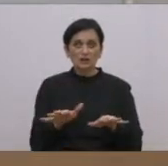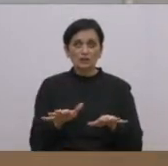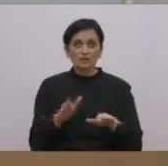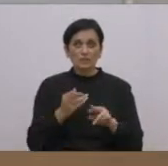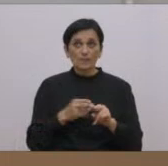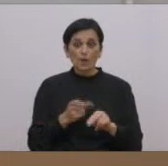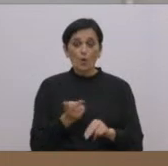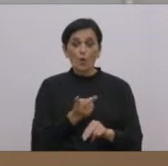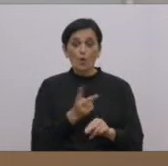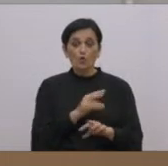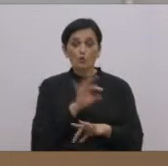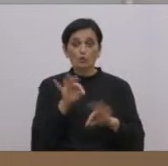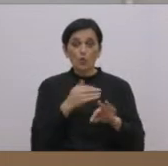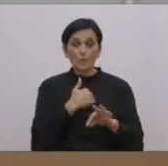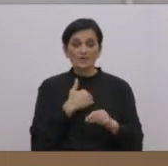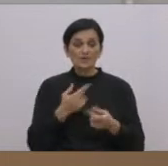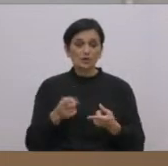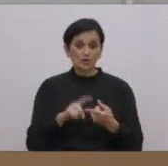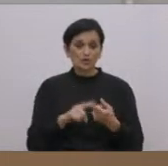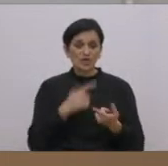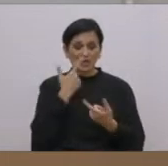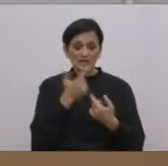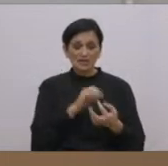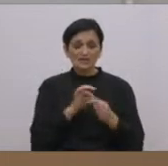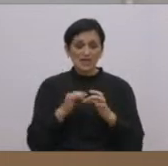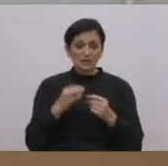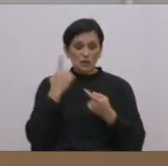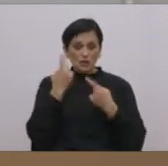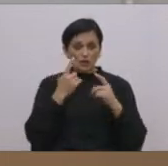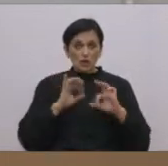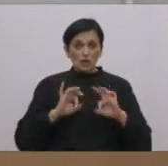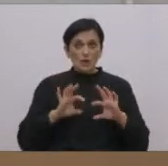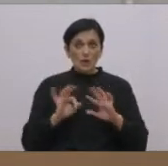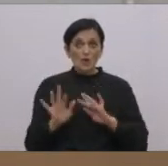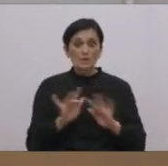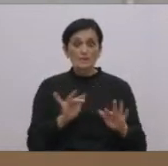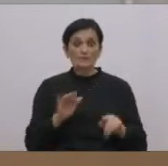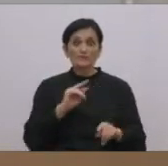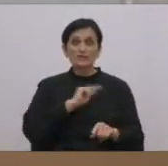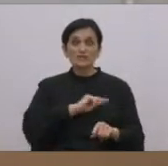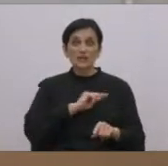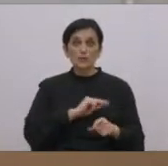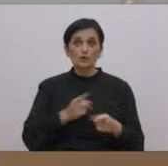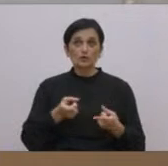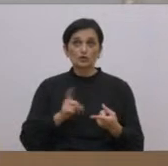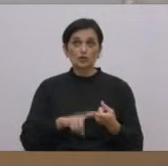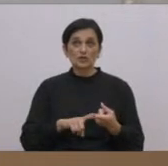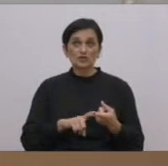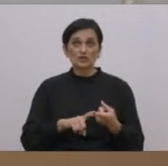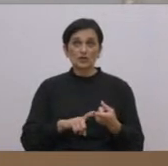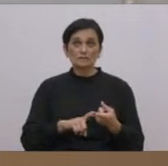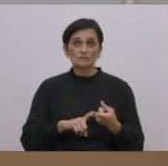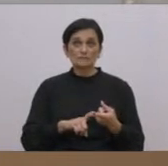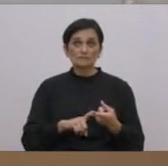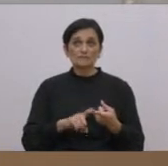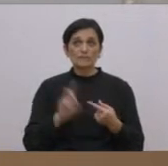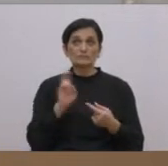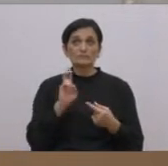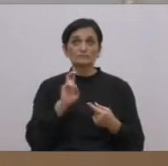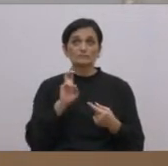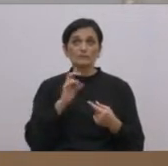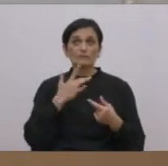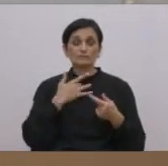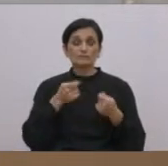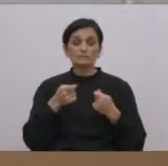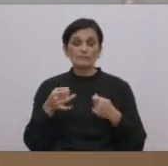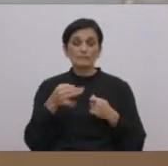ამ ორივე პროექტის შესახებ მინდა გთხოვოთ ასევე დეტალური ინფორმაცია მიმდინარე სამუშაოების შესახებ. ბორჯომის